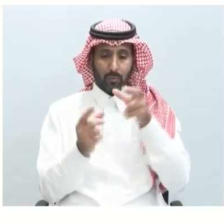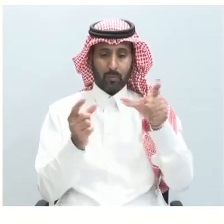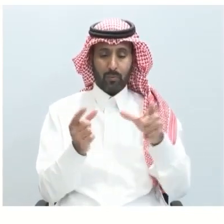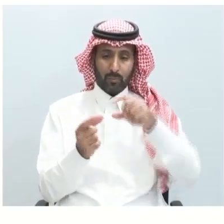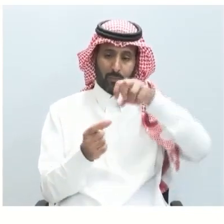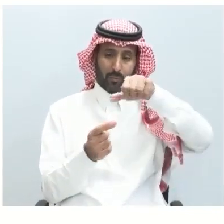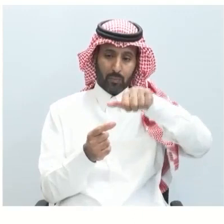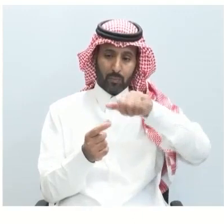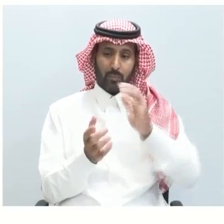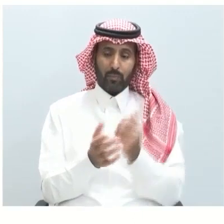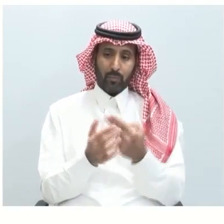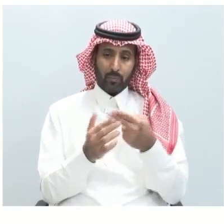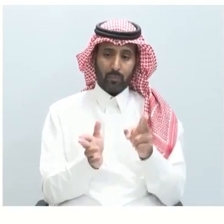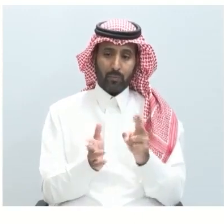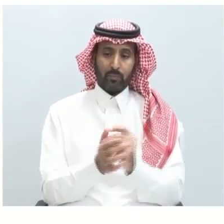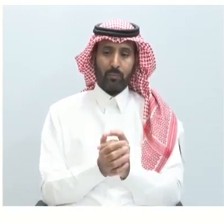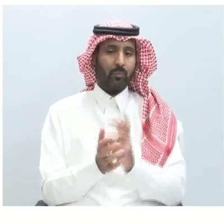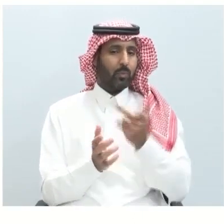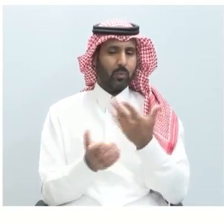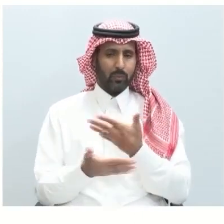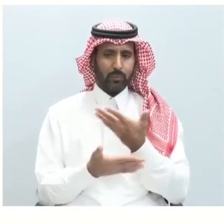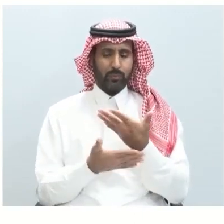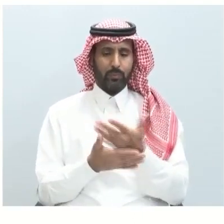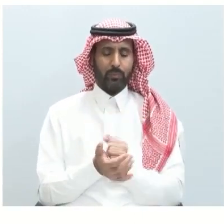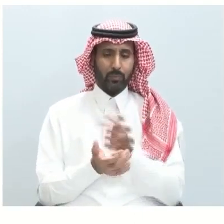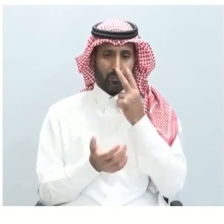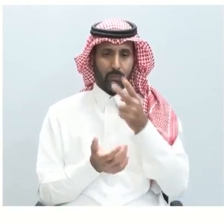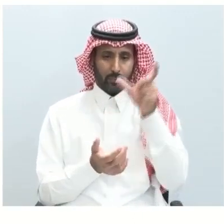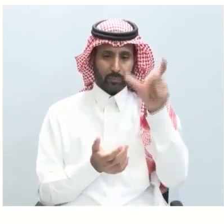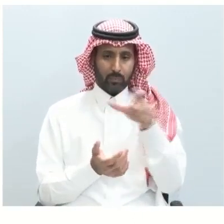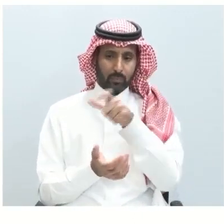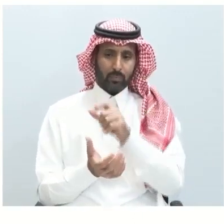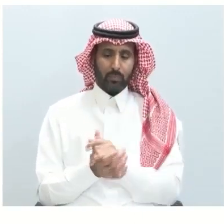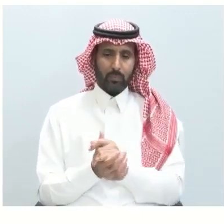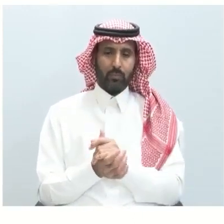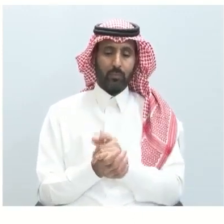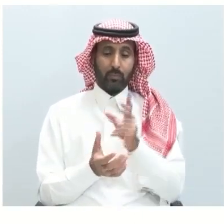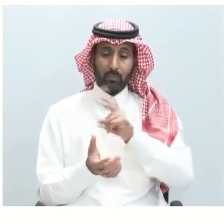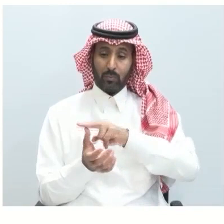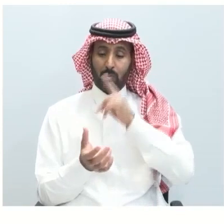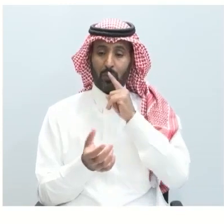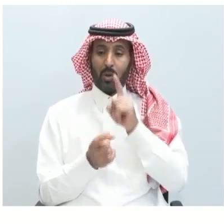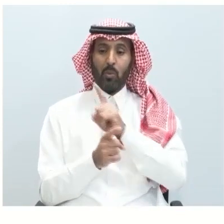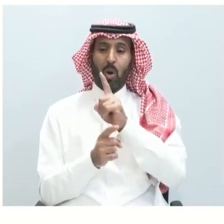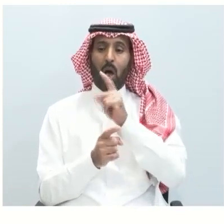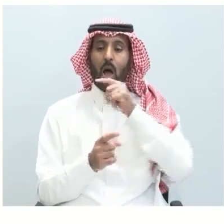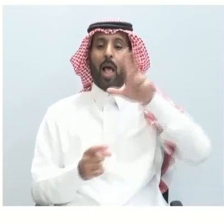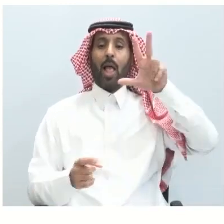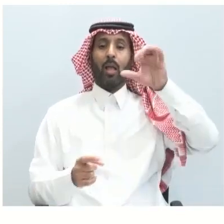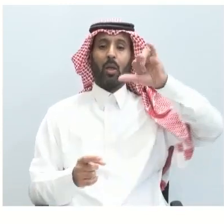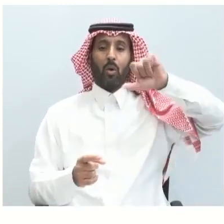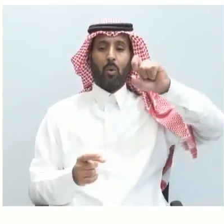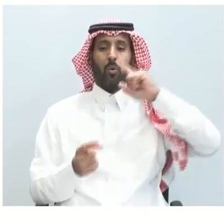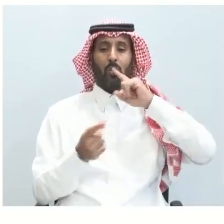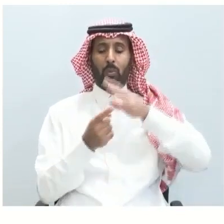قمت بفتح اذا ماذا سيحدث انظر ينتقل بخار اليود بين دور قين